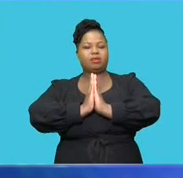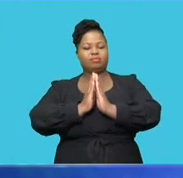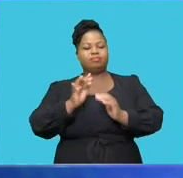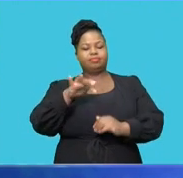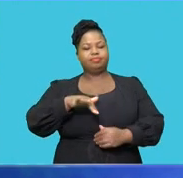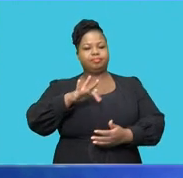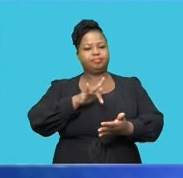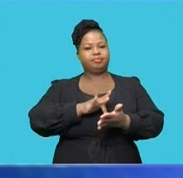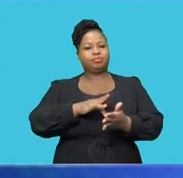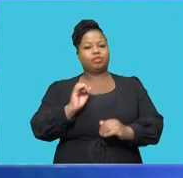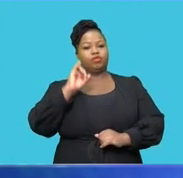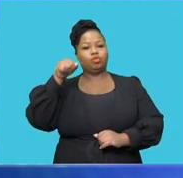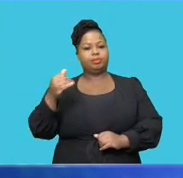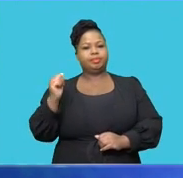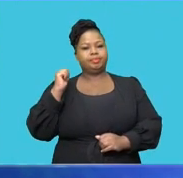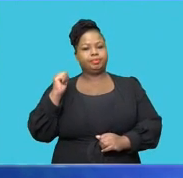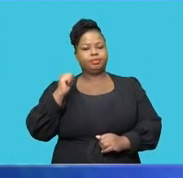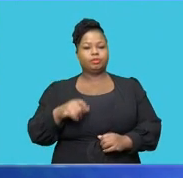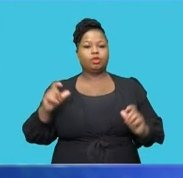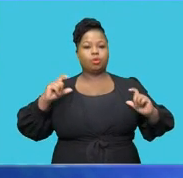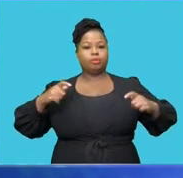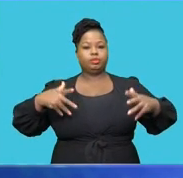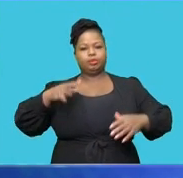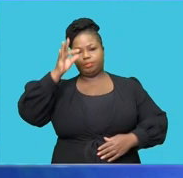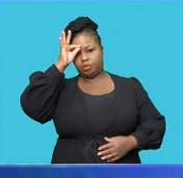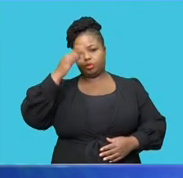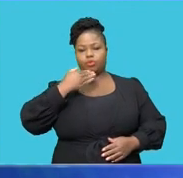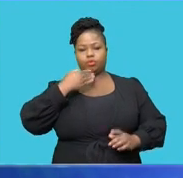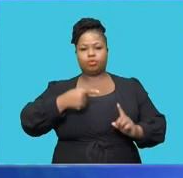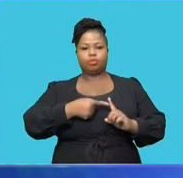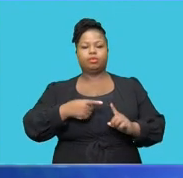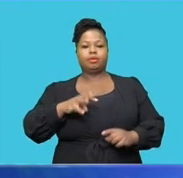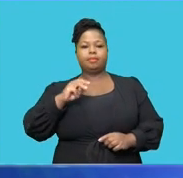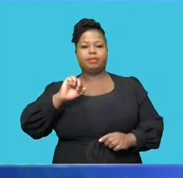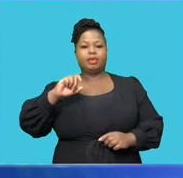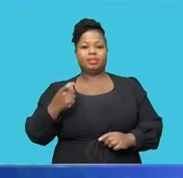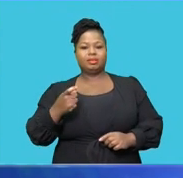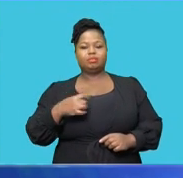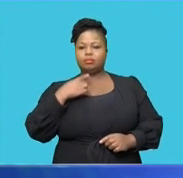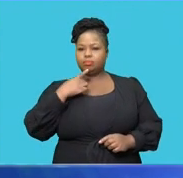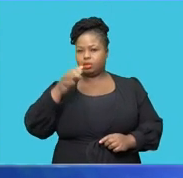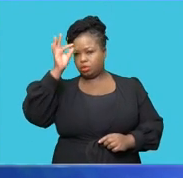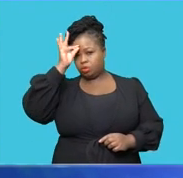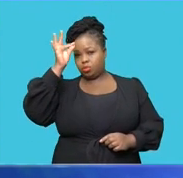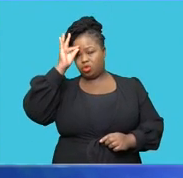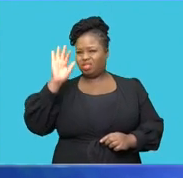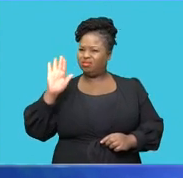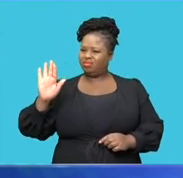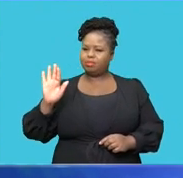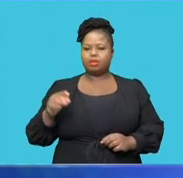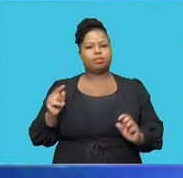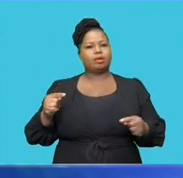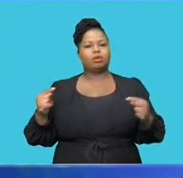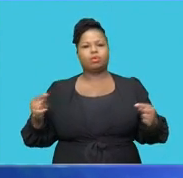Sase Goli izolo. Okanye ke umkomishinala wamapolisa esithili Sase Goli uMajor njengele Max Masha uthi amapolisa ewodwa akanako